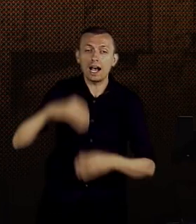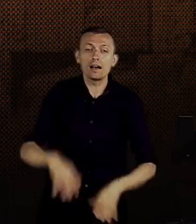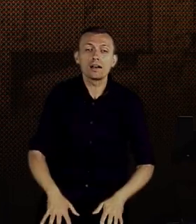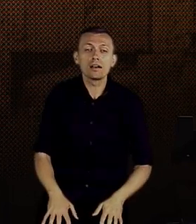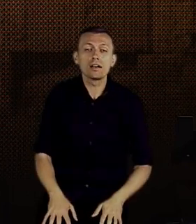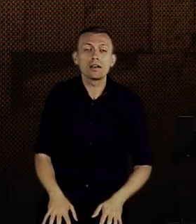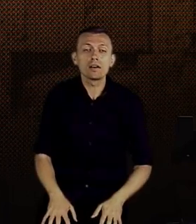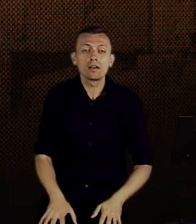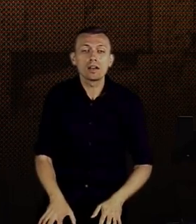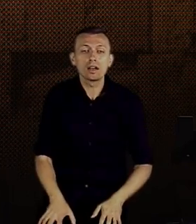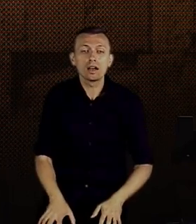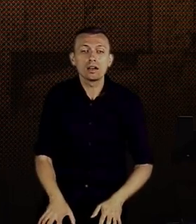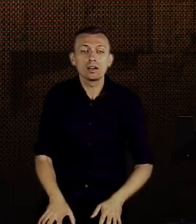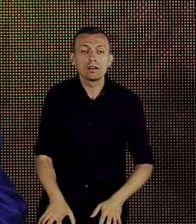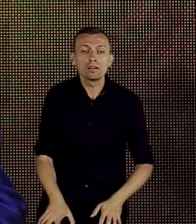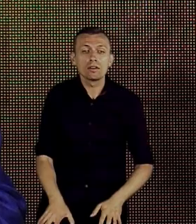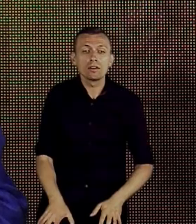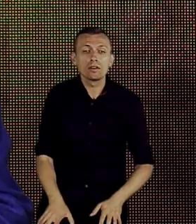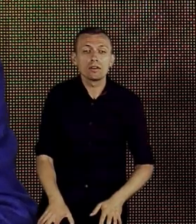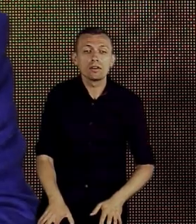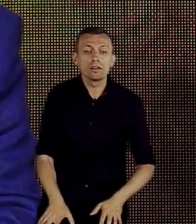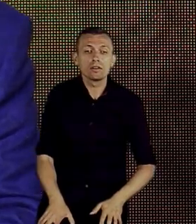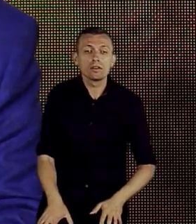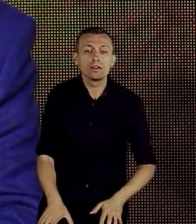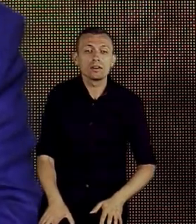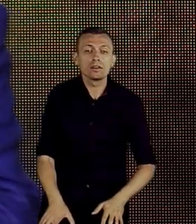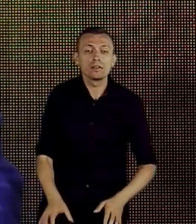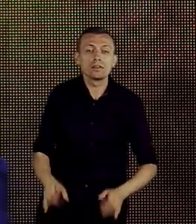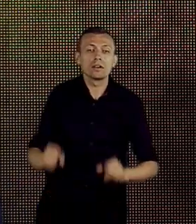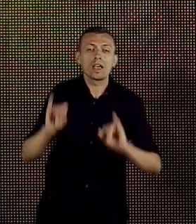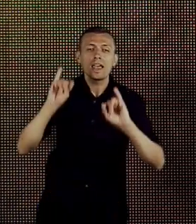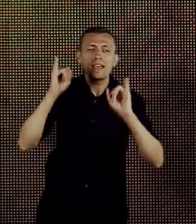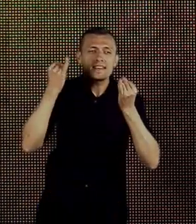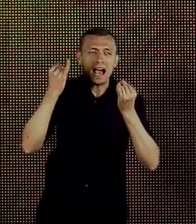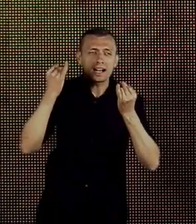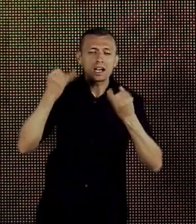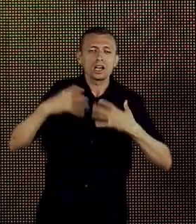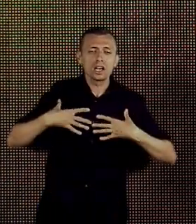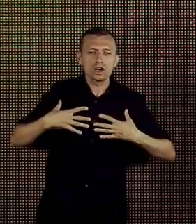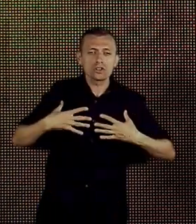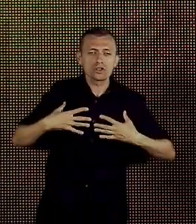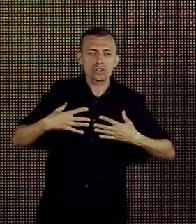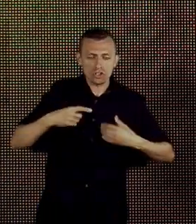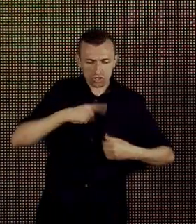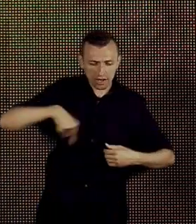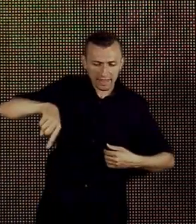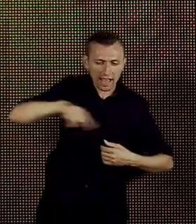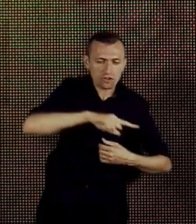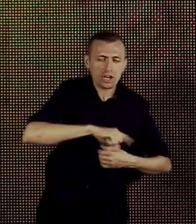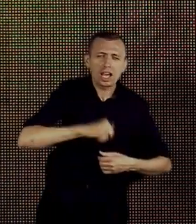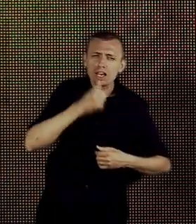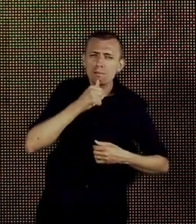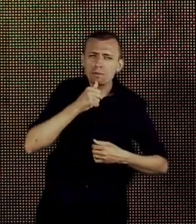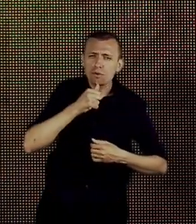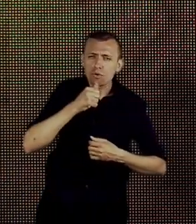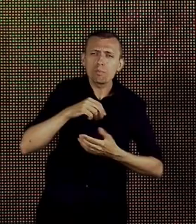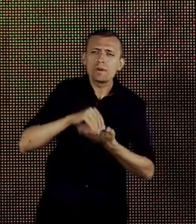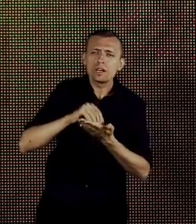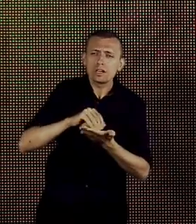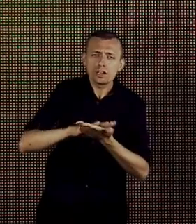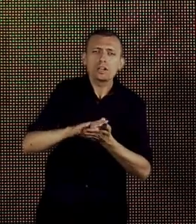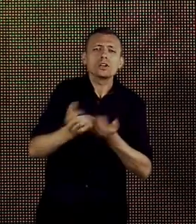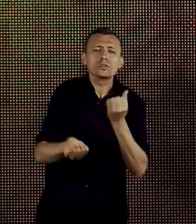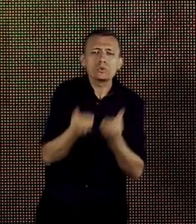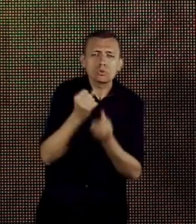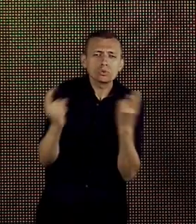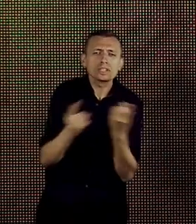i doświadczenia Bóg buduje naszą wiarę. Za chwilę przeczytam kolejny fragment listu Jakuba zapisany w drugim